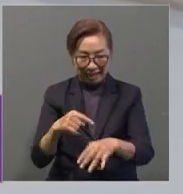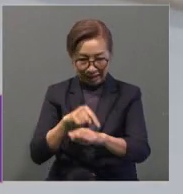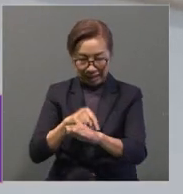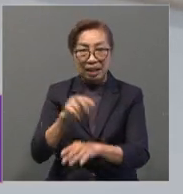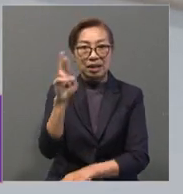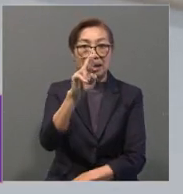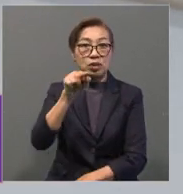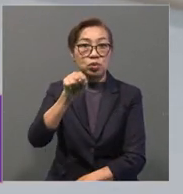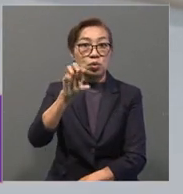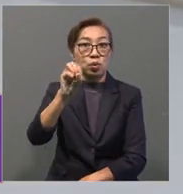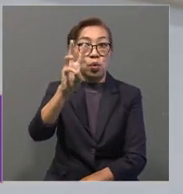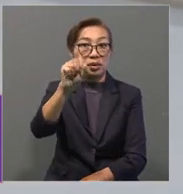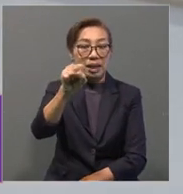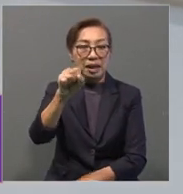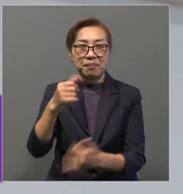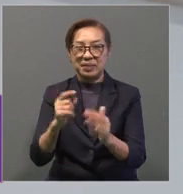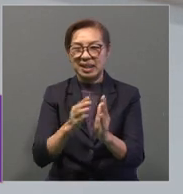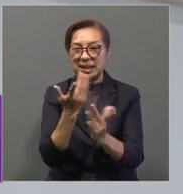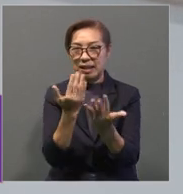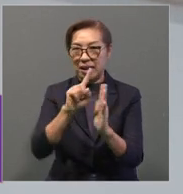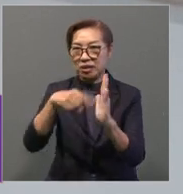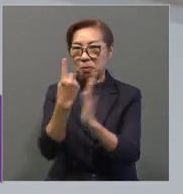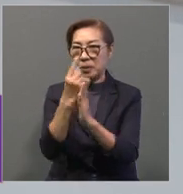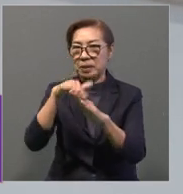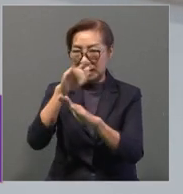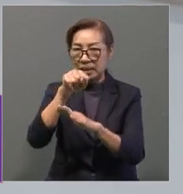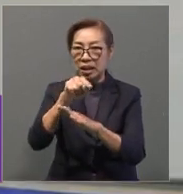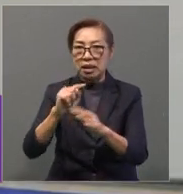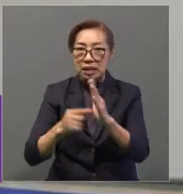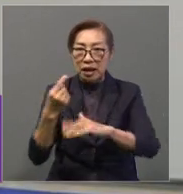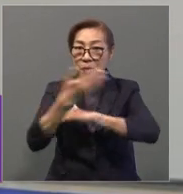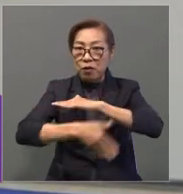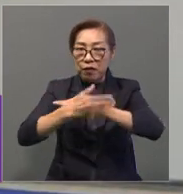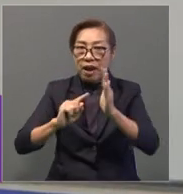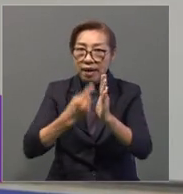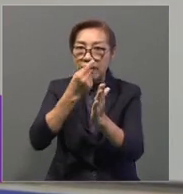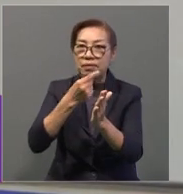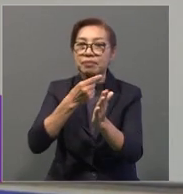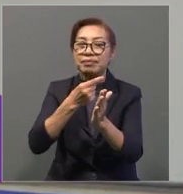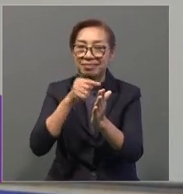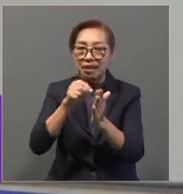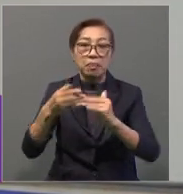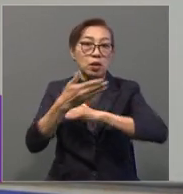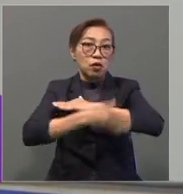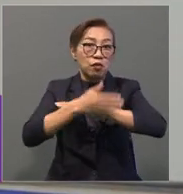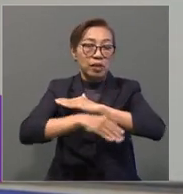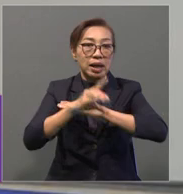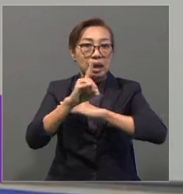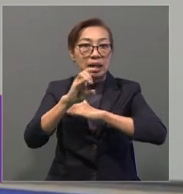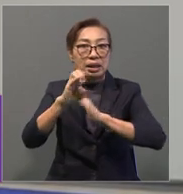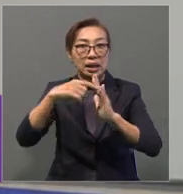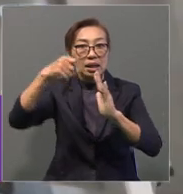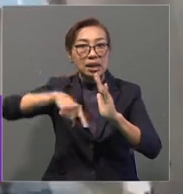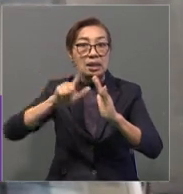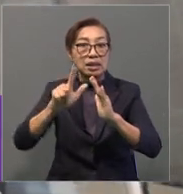12:00นกับ 6นาทีนะครับอีกประมาณชั่วโมงเศษๆครับจะเป็นรถขบวนดีเซลนะครับเป็นดีเซลราง